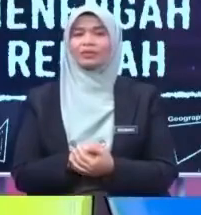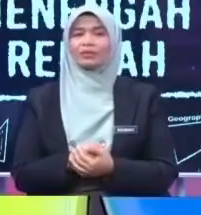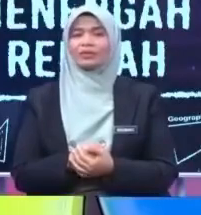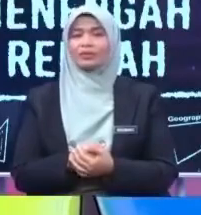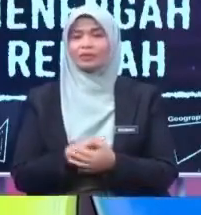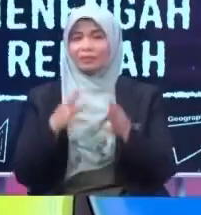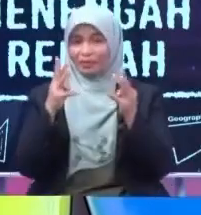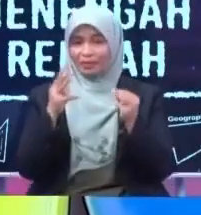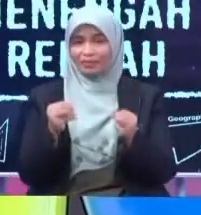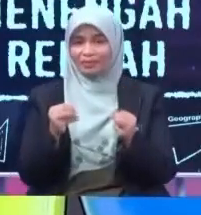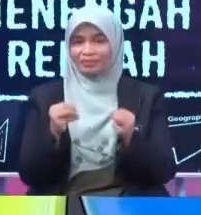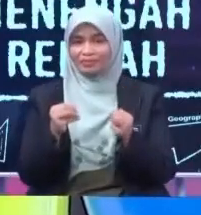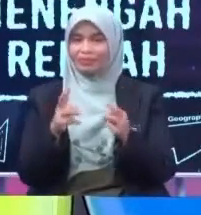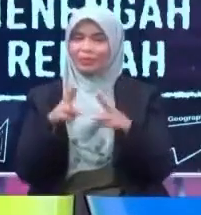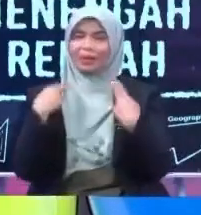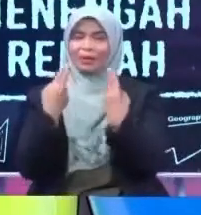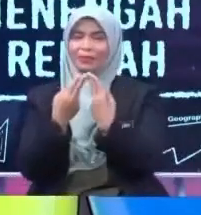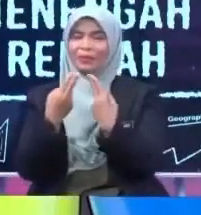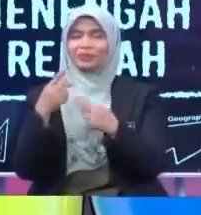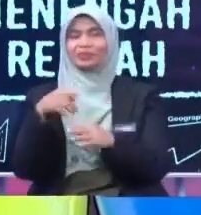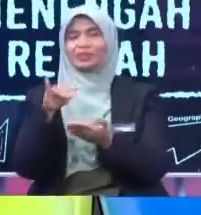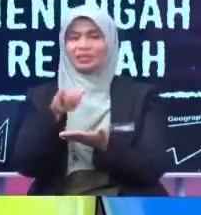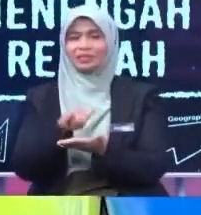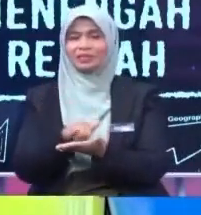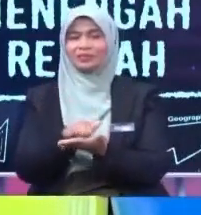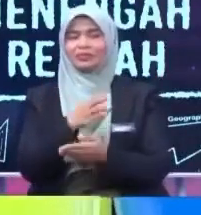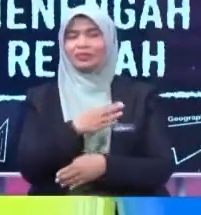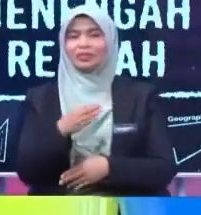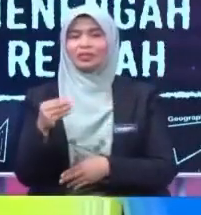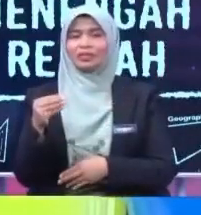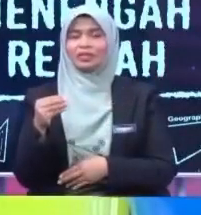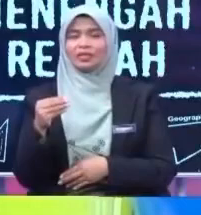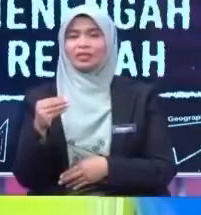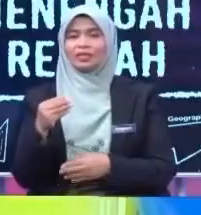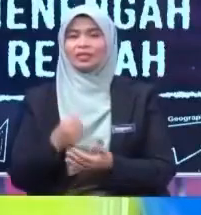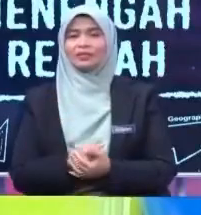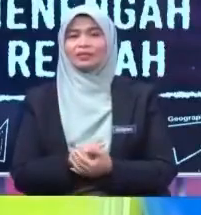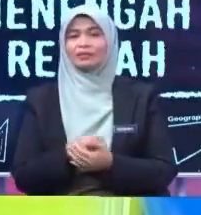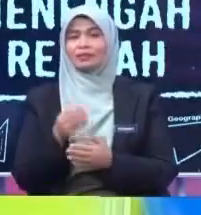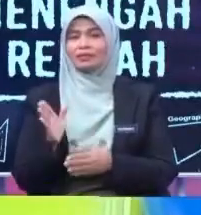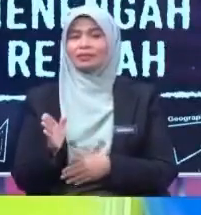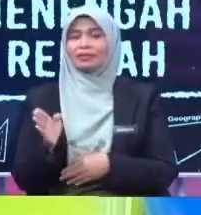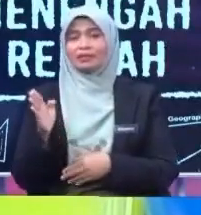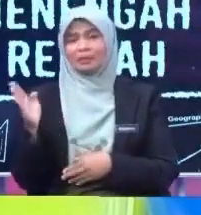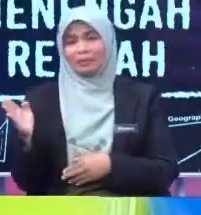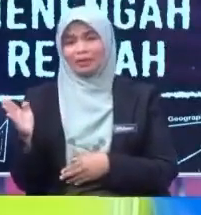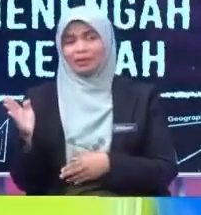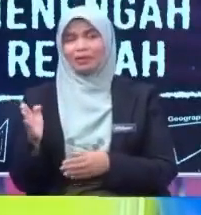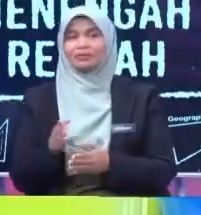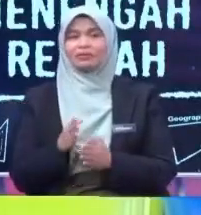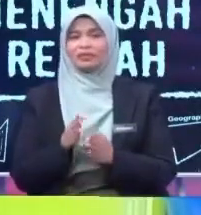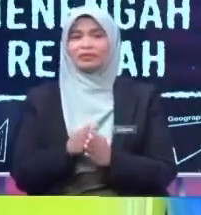kita lah, manusia. Okay, berhimpun di padang mahsyar. Dan di sebelahnya tu pula dia ada,